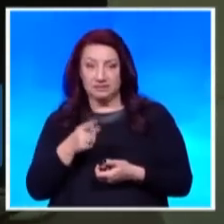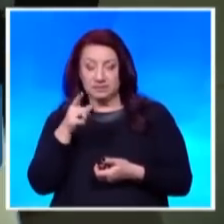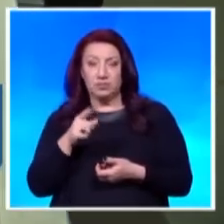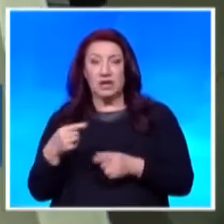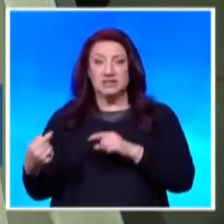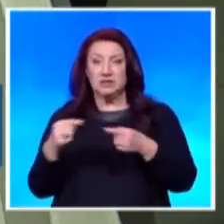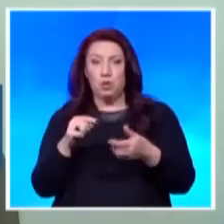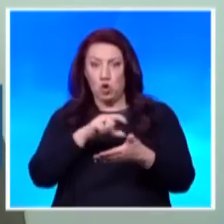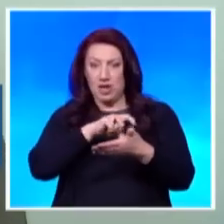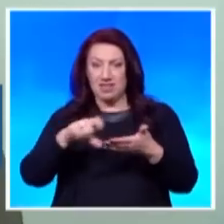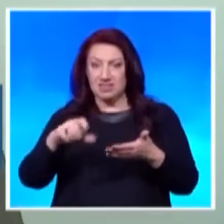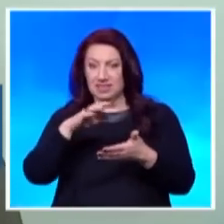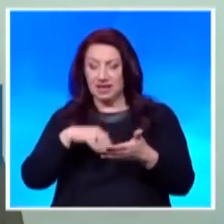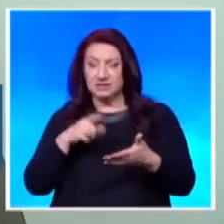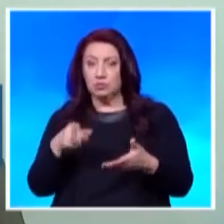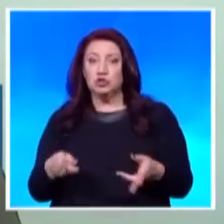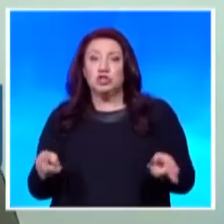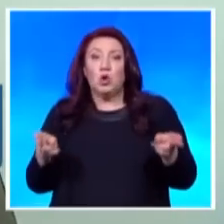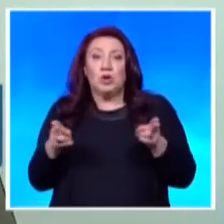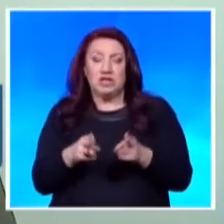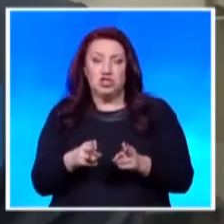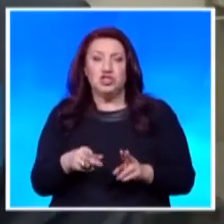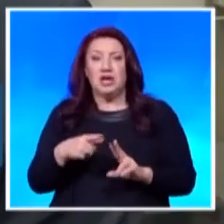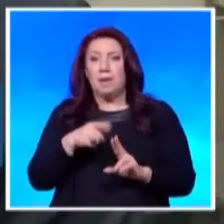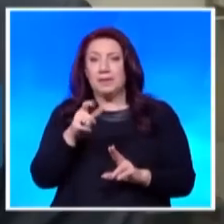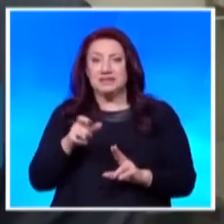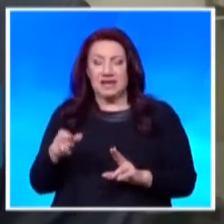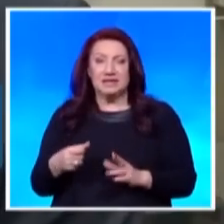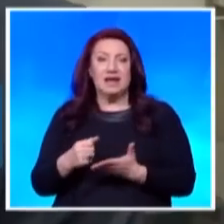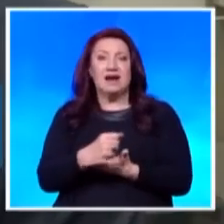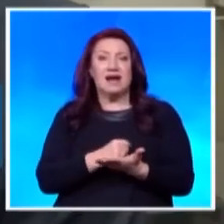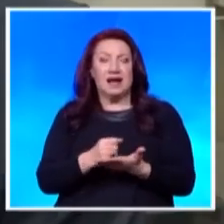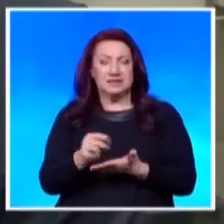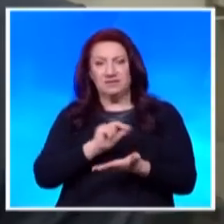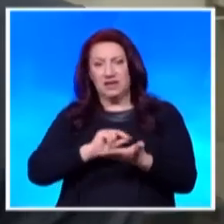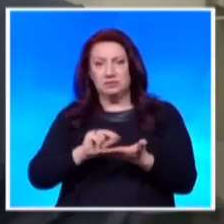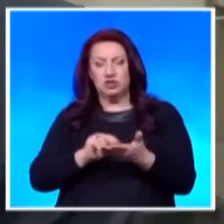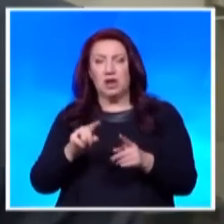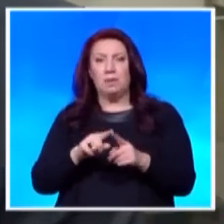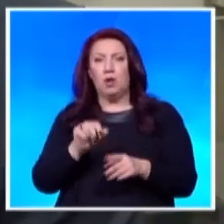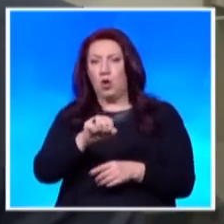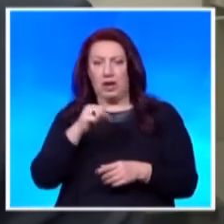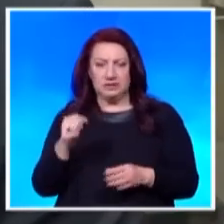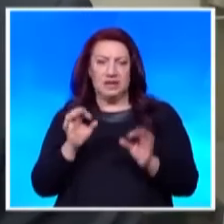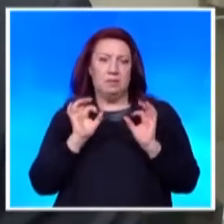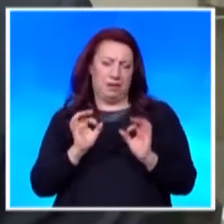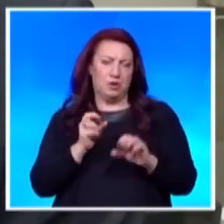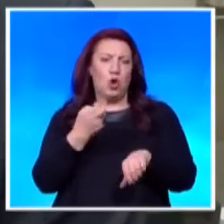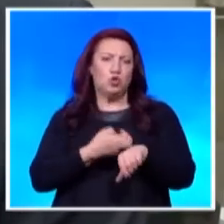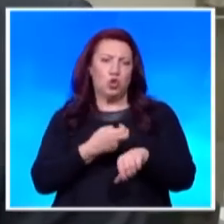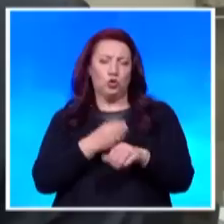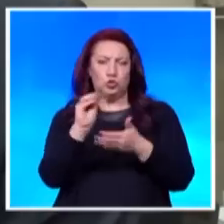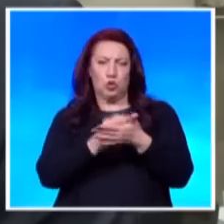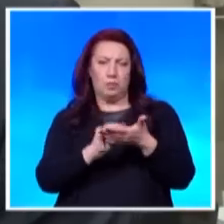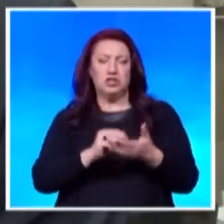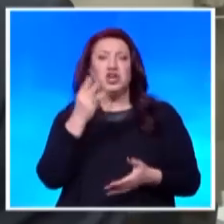ограничи пациентите до лекарствата, изписани по каса. В момента, ако лекарят ви е предписал 3 лекарствени продукта на една рецепта,